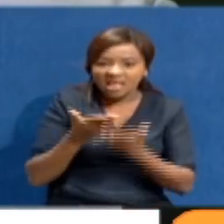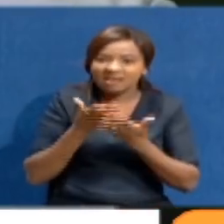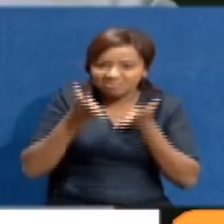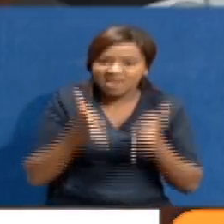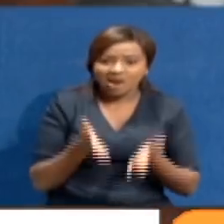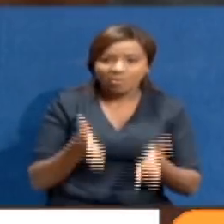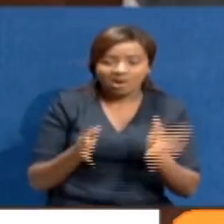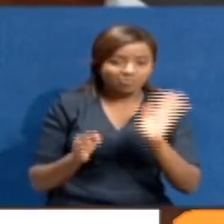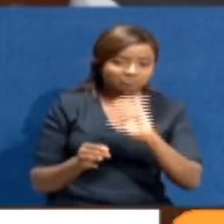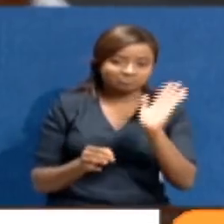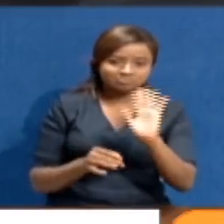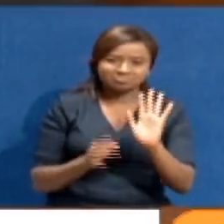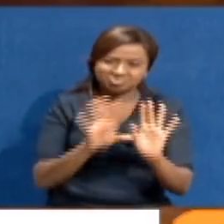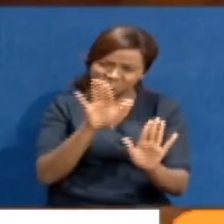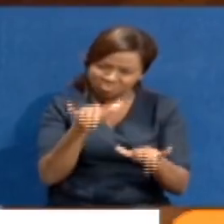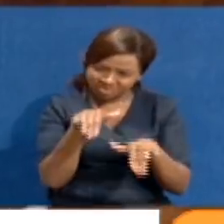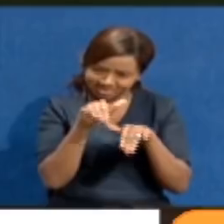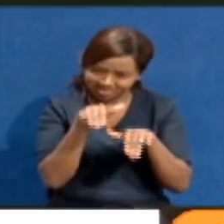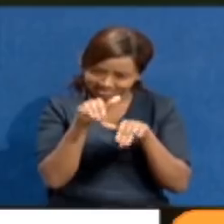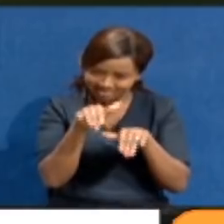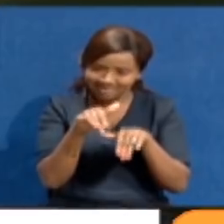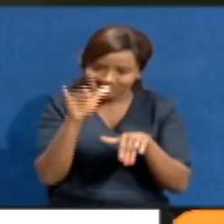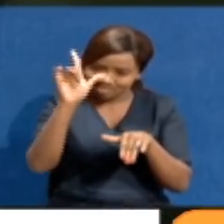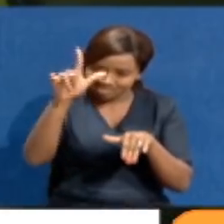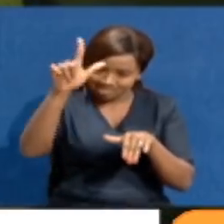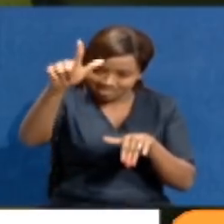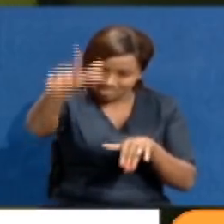hiyo kitu ikuje. So ina taking time,